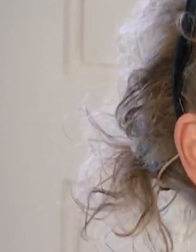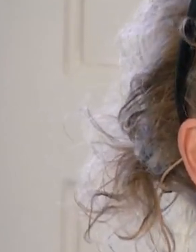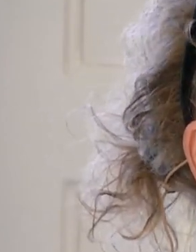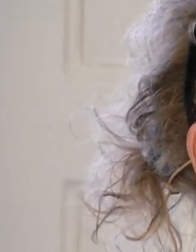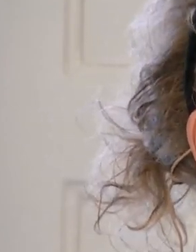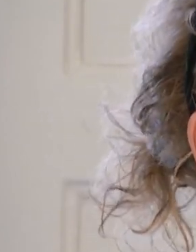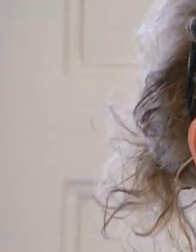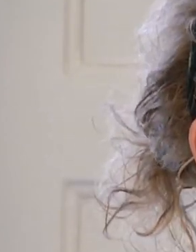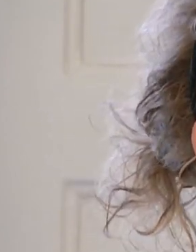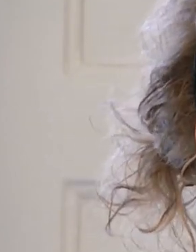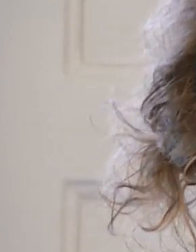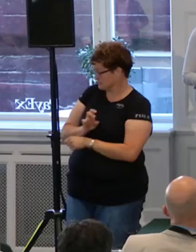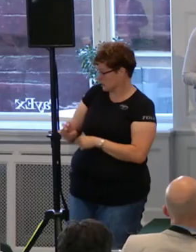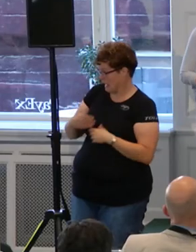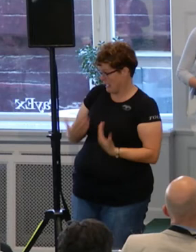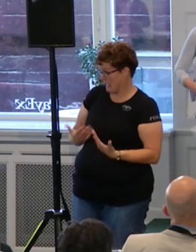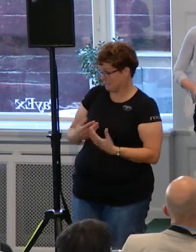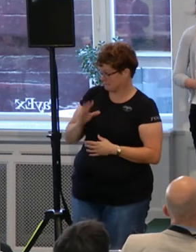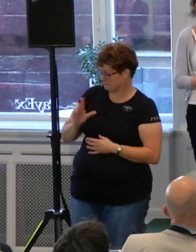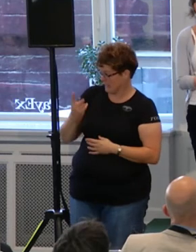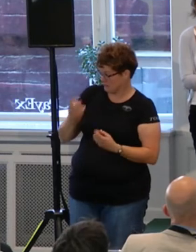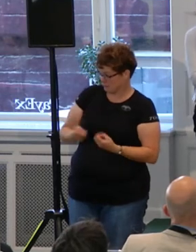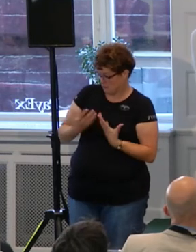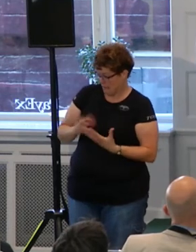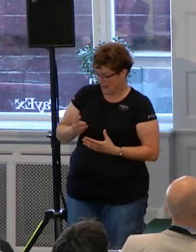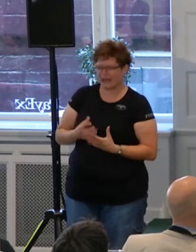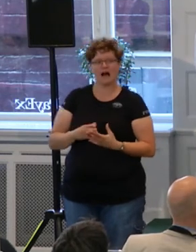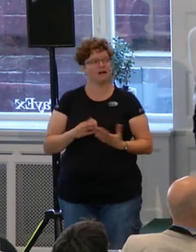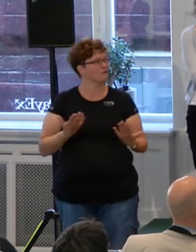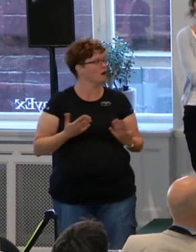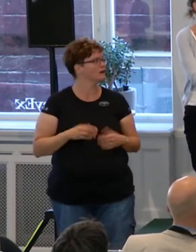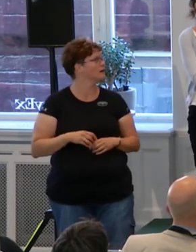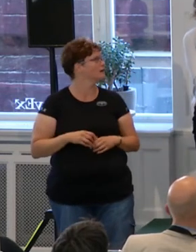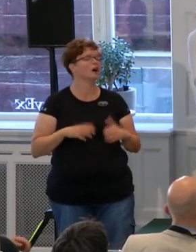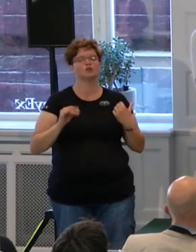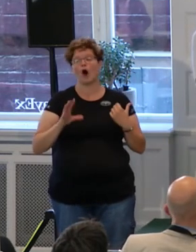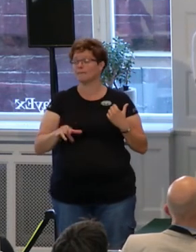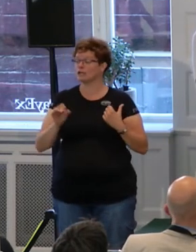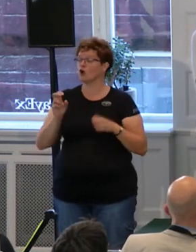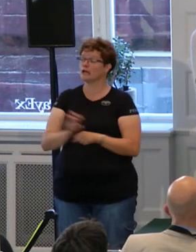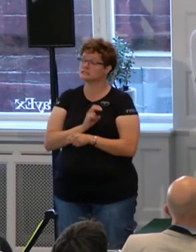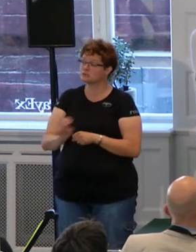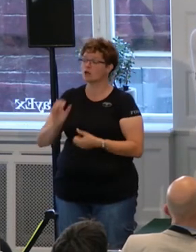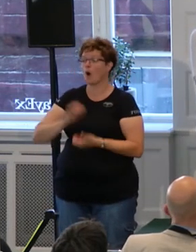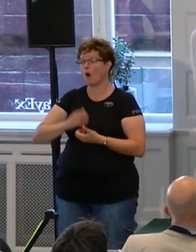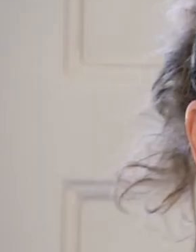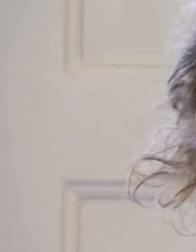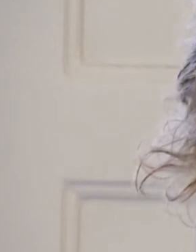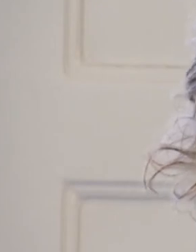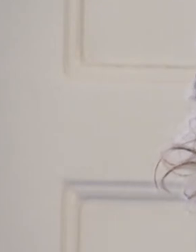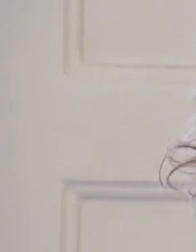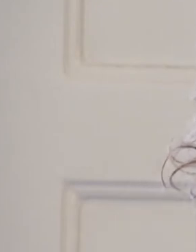det känns idag. Och miljöinspektörer, är det ingen lösning? Nej, men lösning, att arbeta på det här sättet, exempelvis. Ja, men miljöinspektörer och